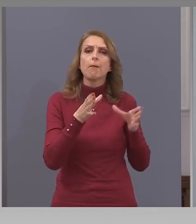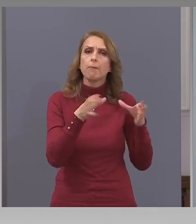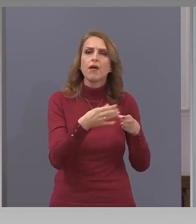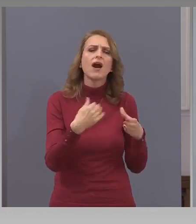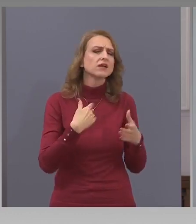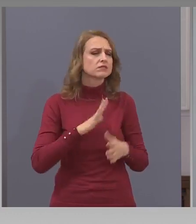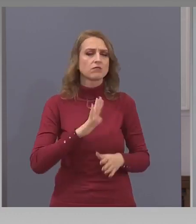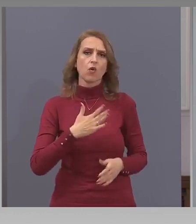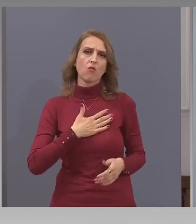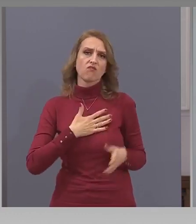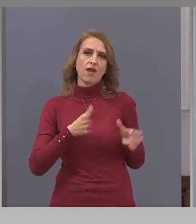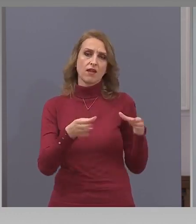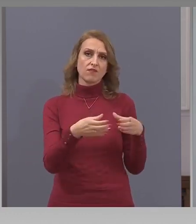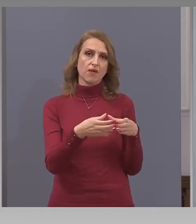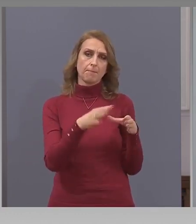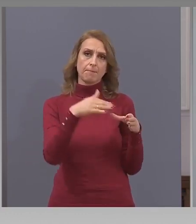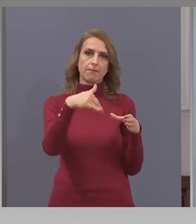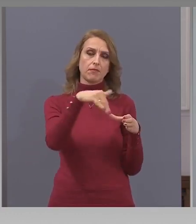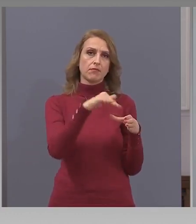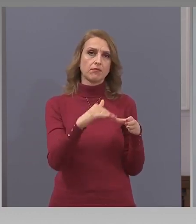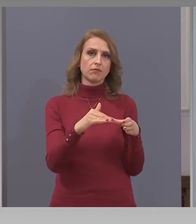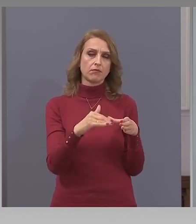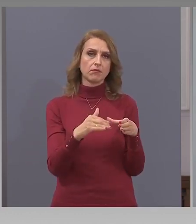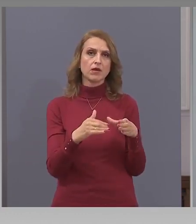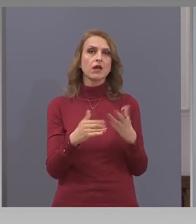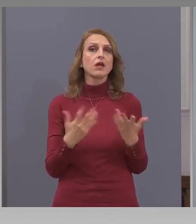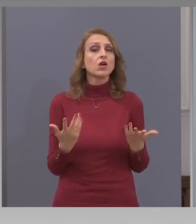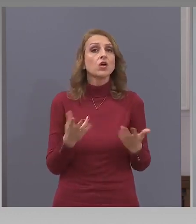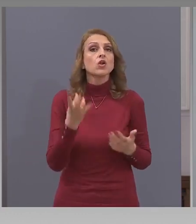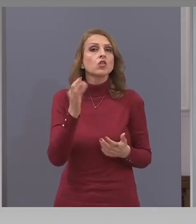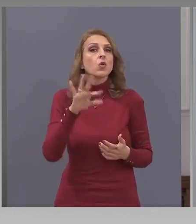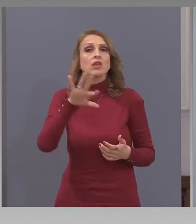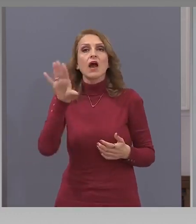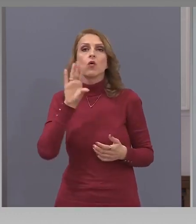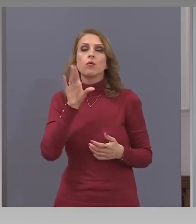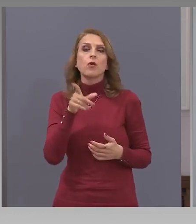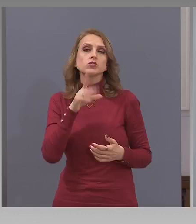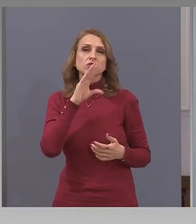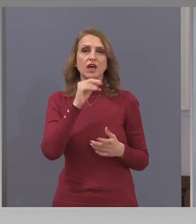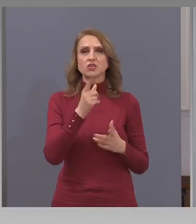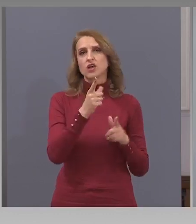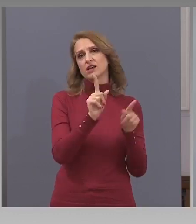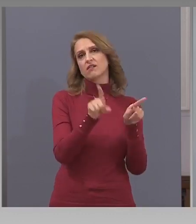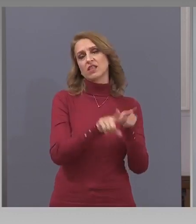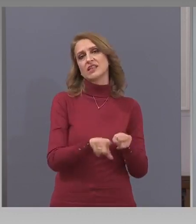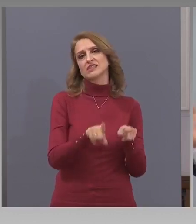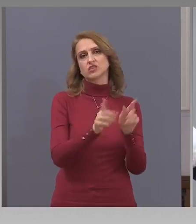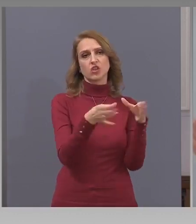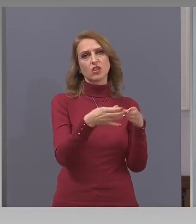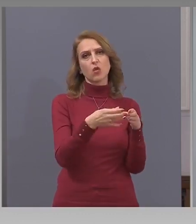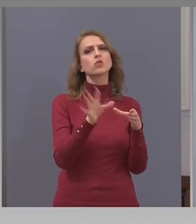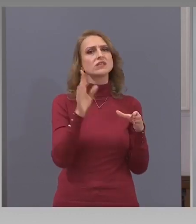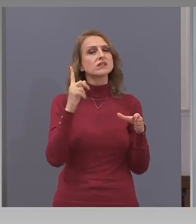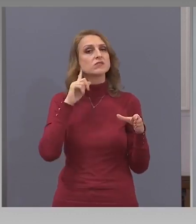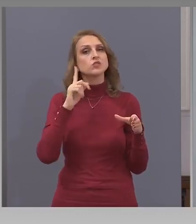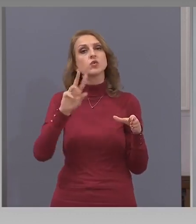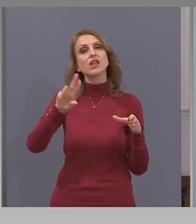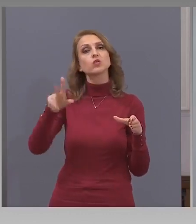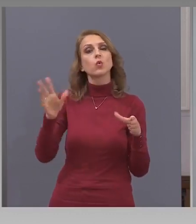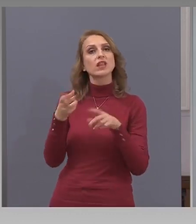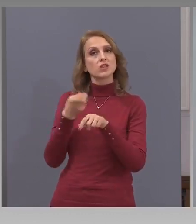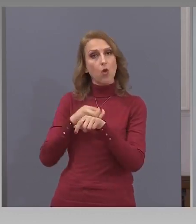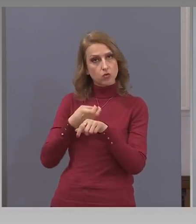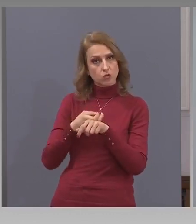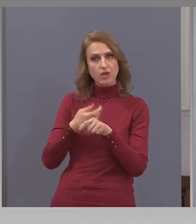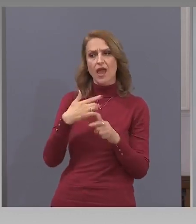1000%. Но утре могат да кажат, що чу само тези доктори, а не чу и други. И аз му се обадих, викам, виж, знам